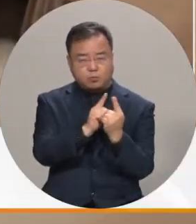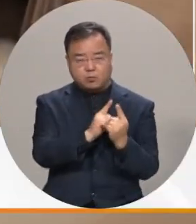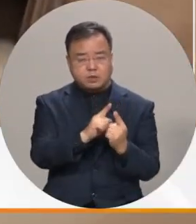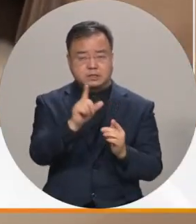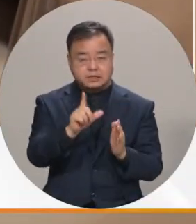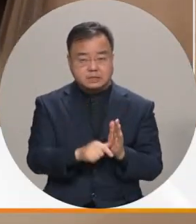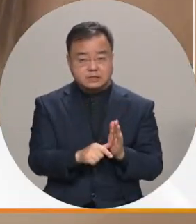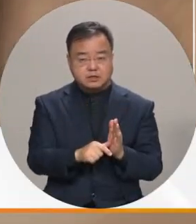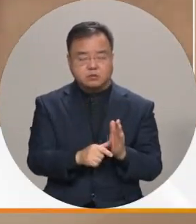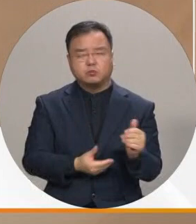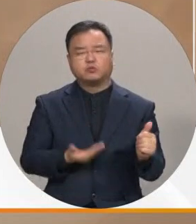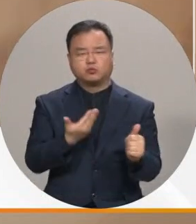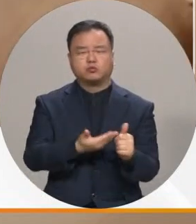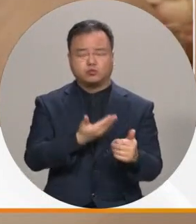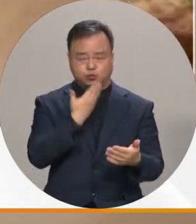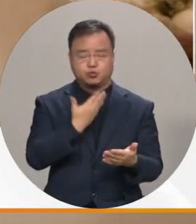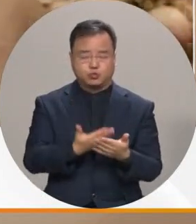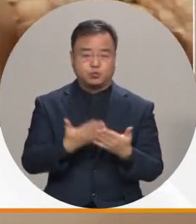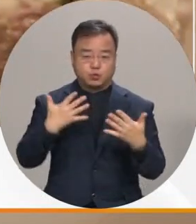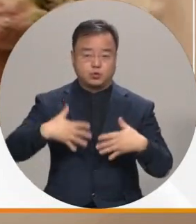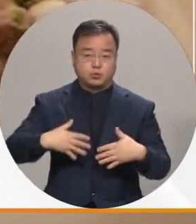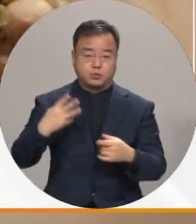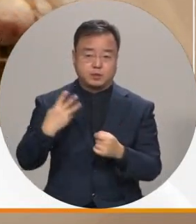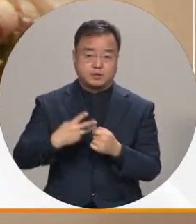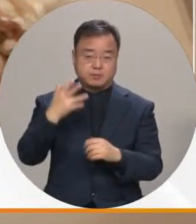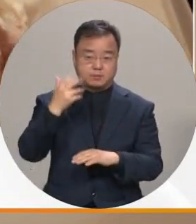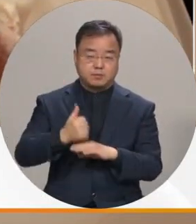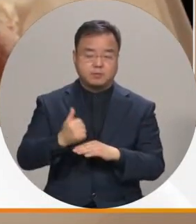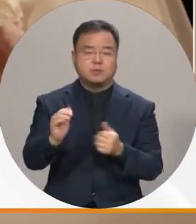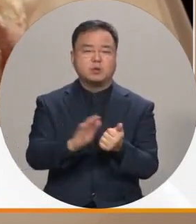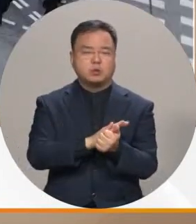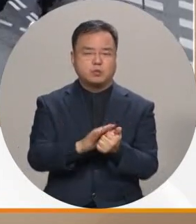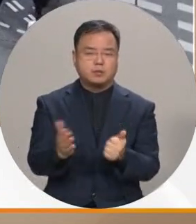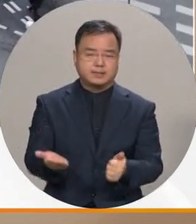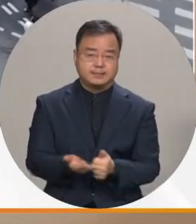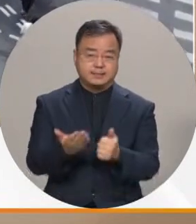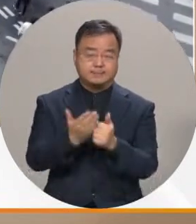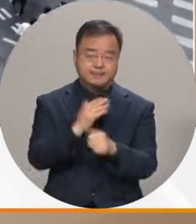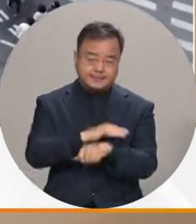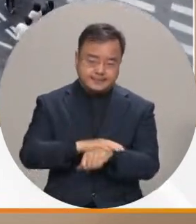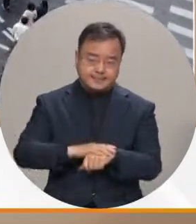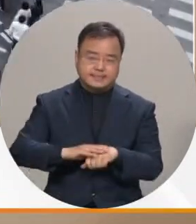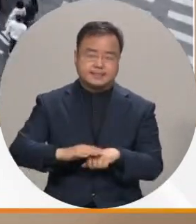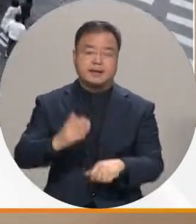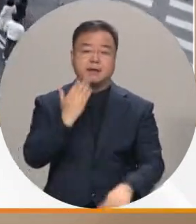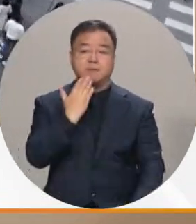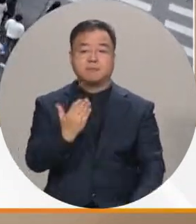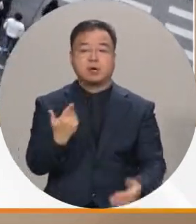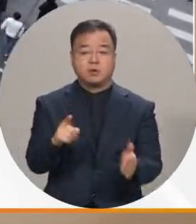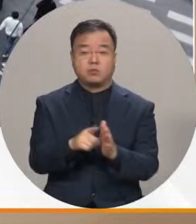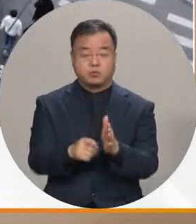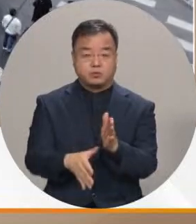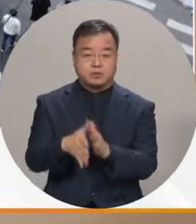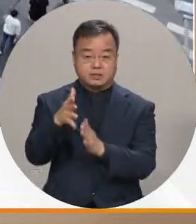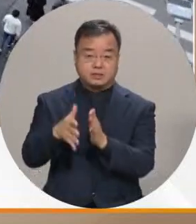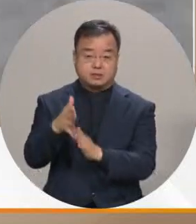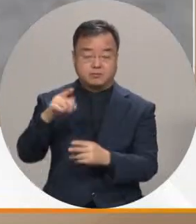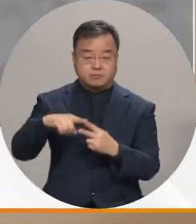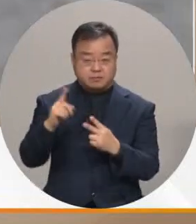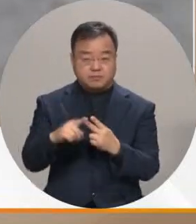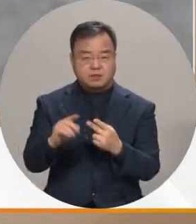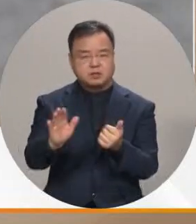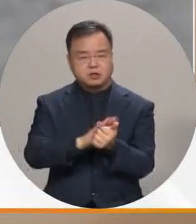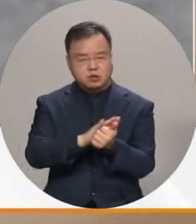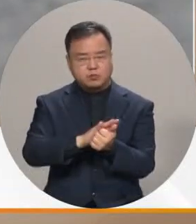중요한 조건이고 마지막으로는 이제 돌봄과 양육이 좀 잘 될 수 있도록 그런 시설이라 그가이 서비스